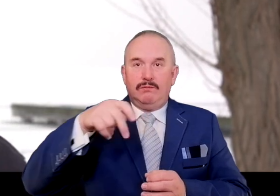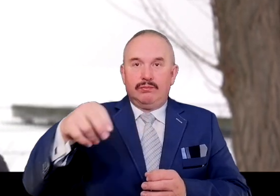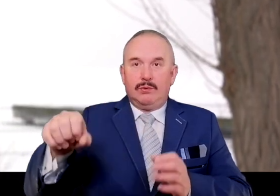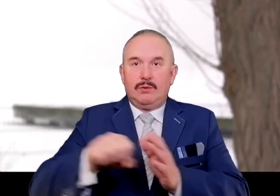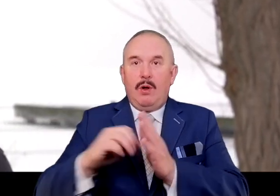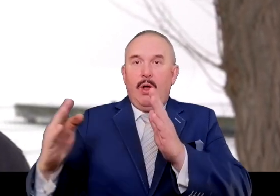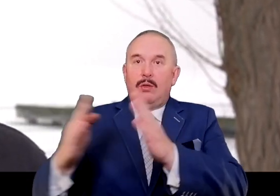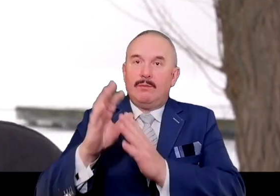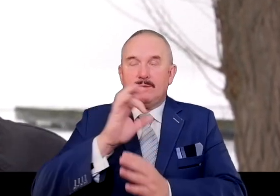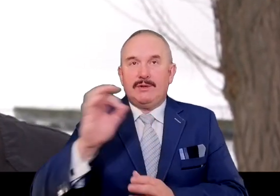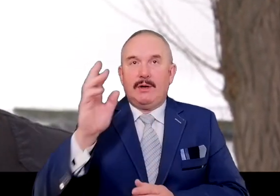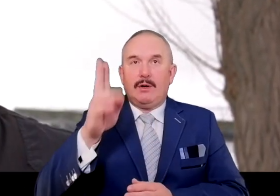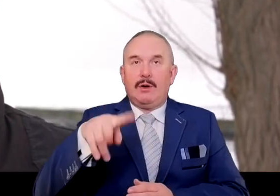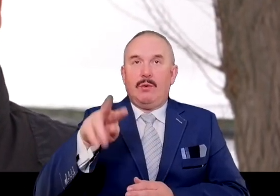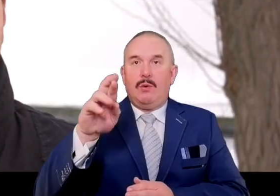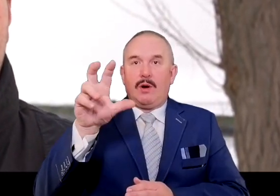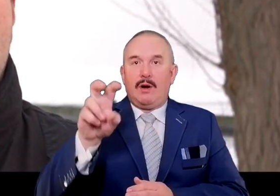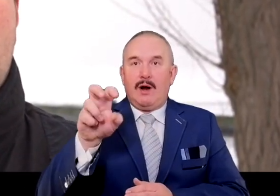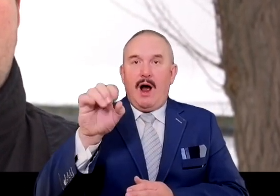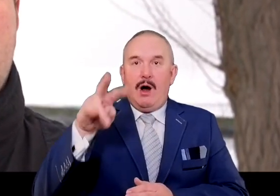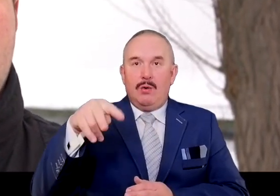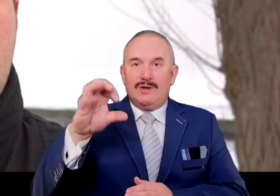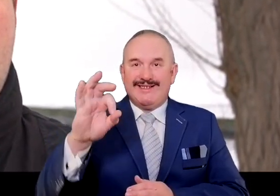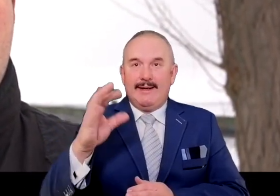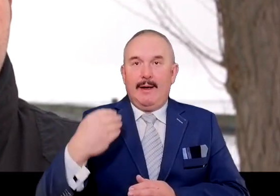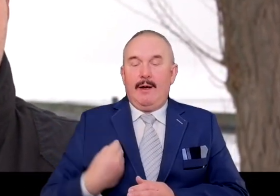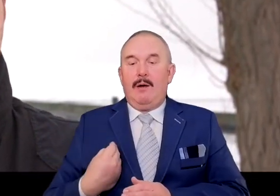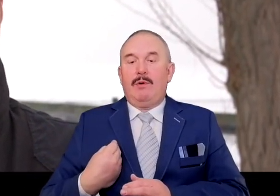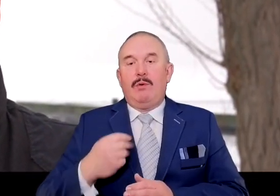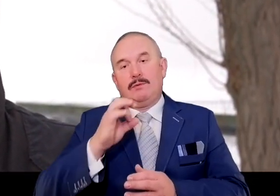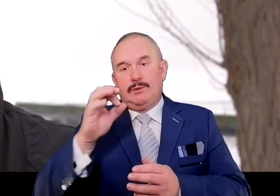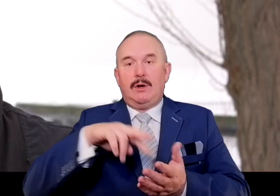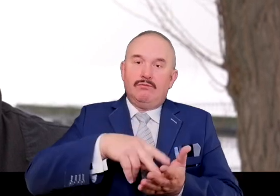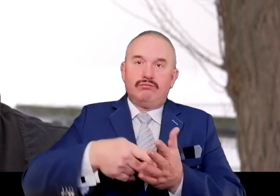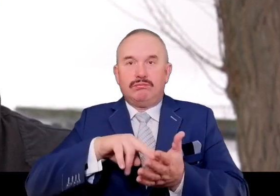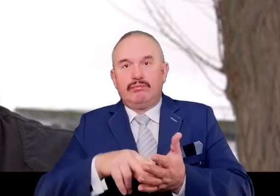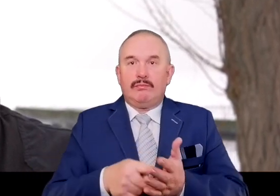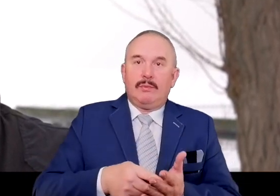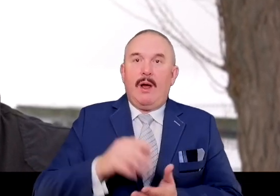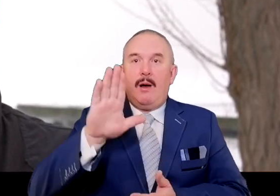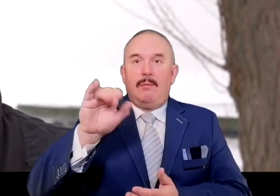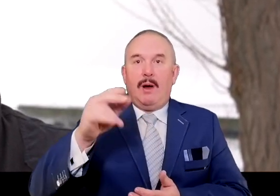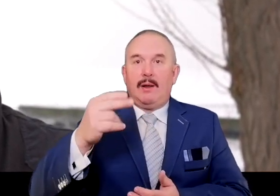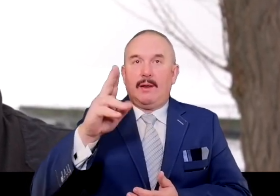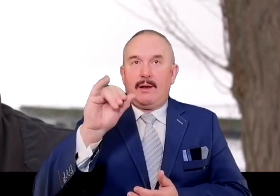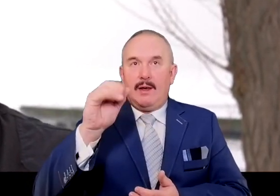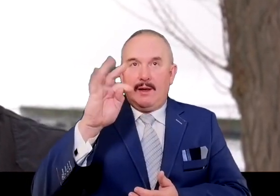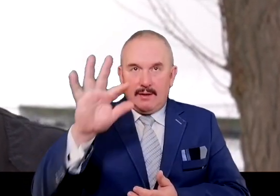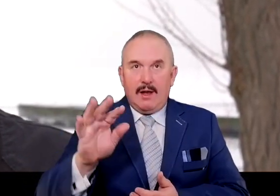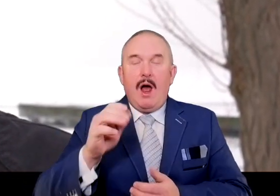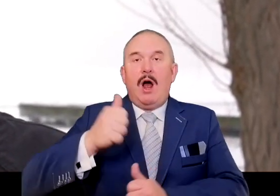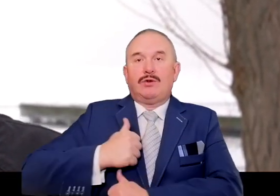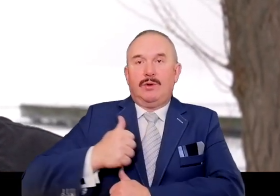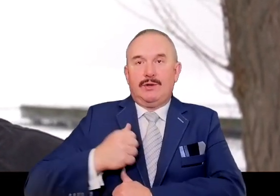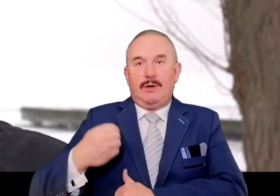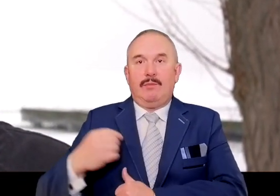domu kuracyjnego Kurhausu na bankiet, a żołnierze celebrowali uroczystości na